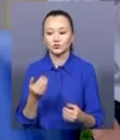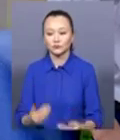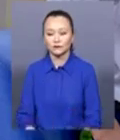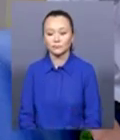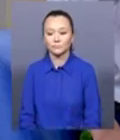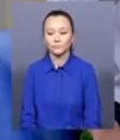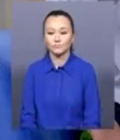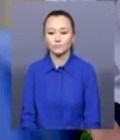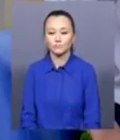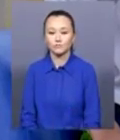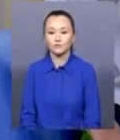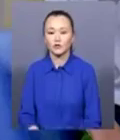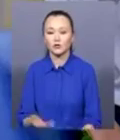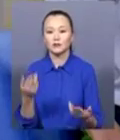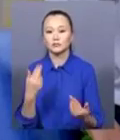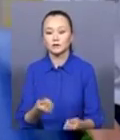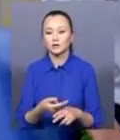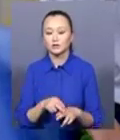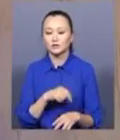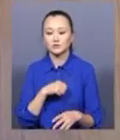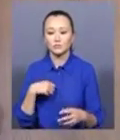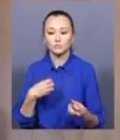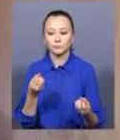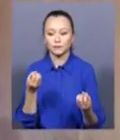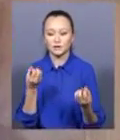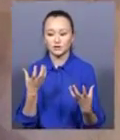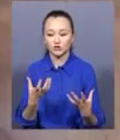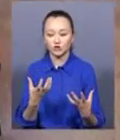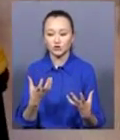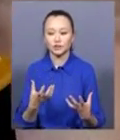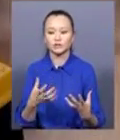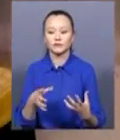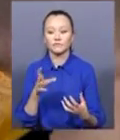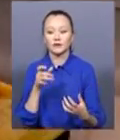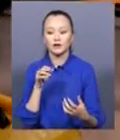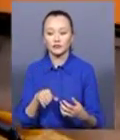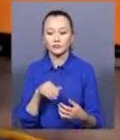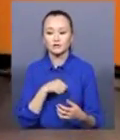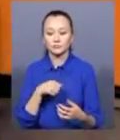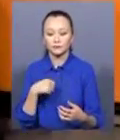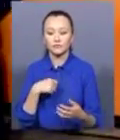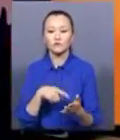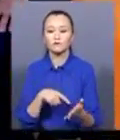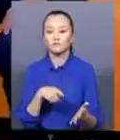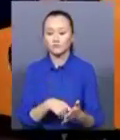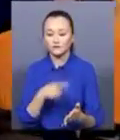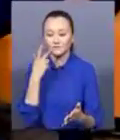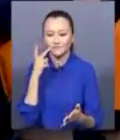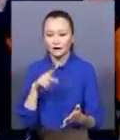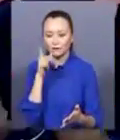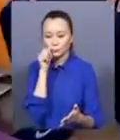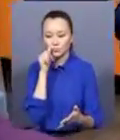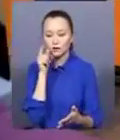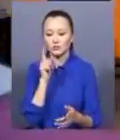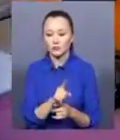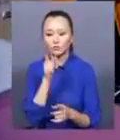Да, это... Самый простейший вариант, то есть в основном забивают гвозди мужчины, правильно? А